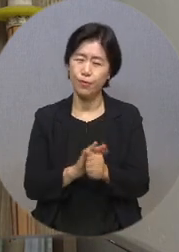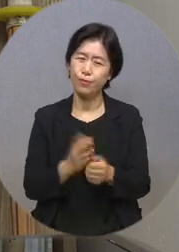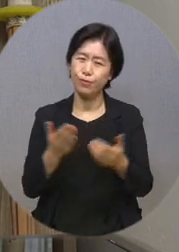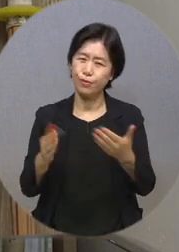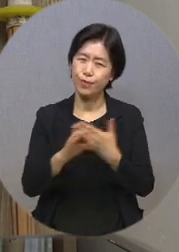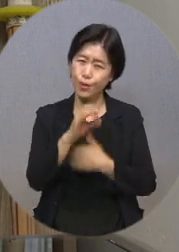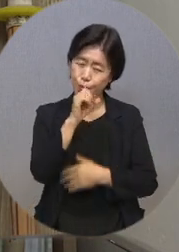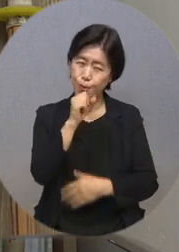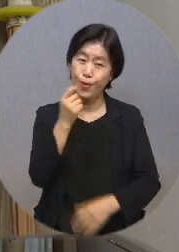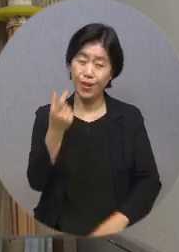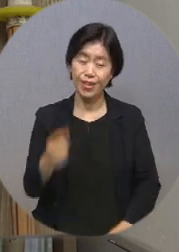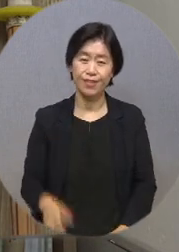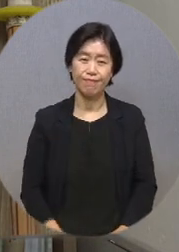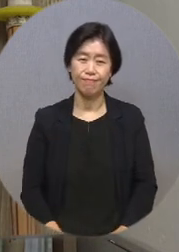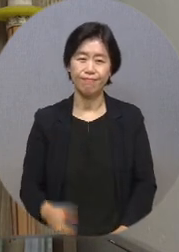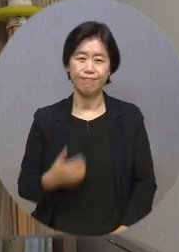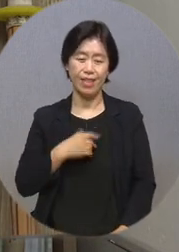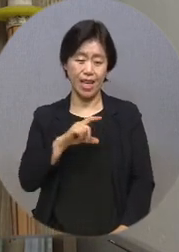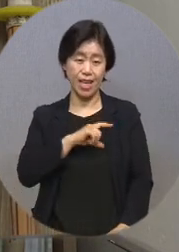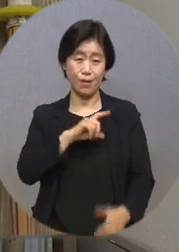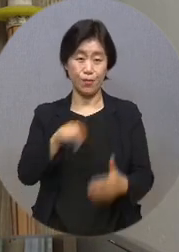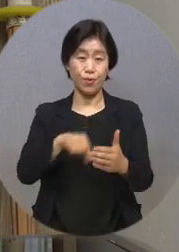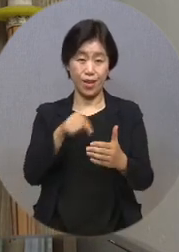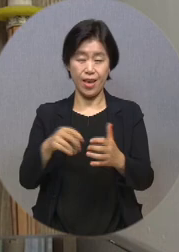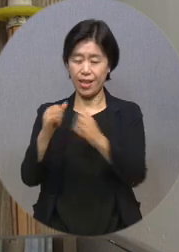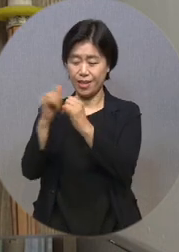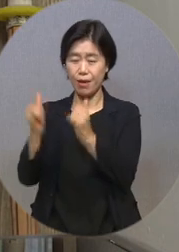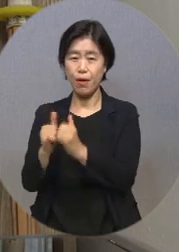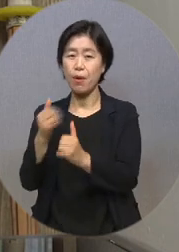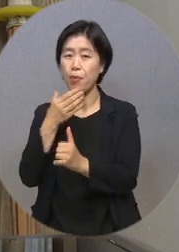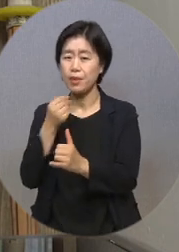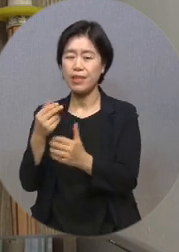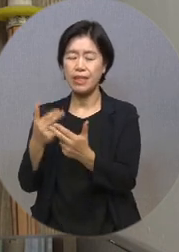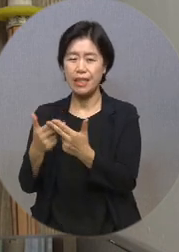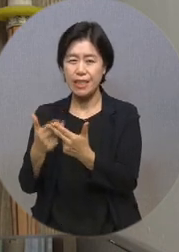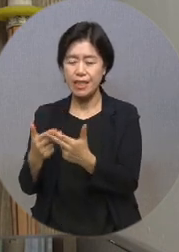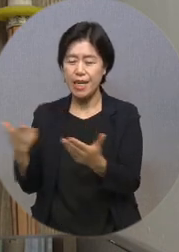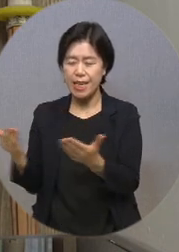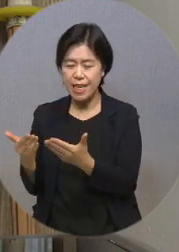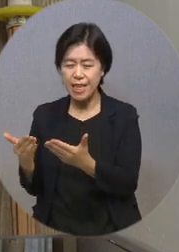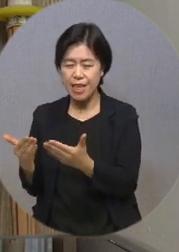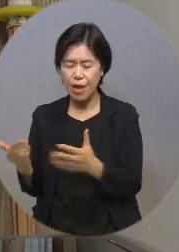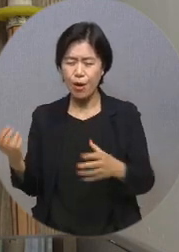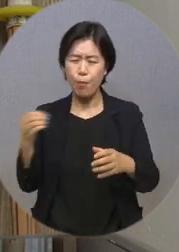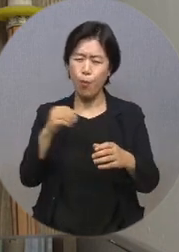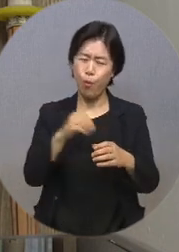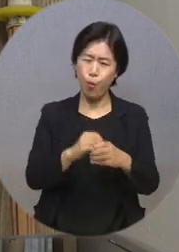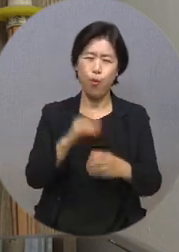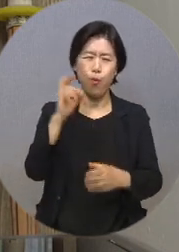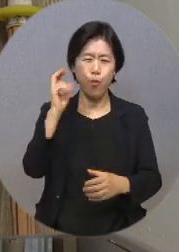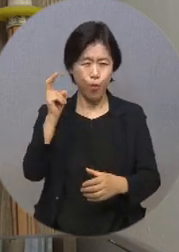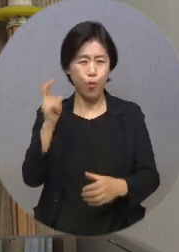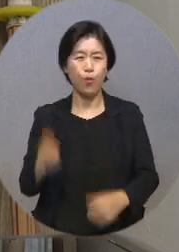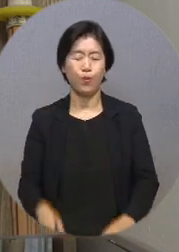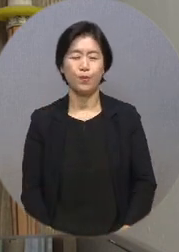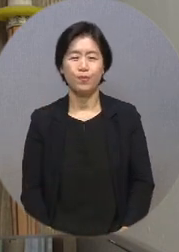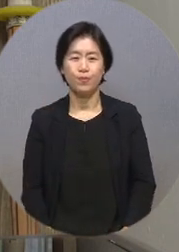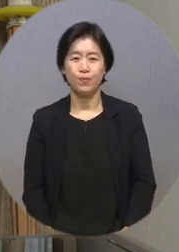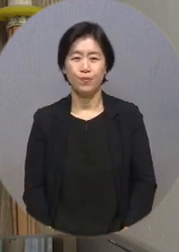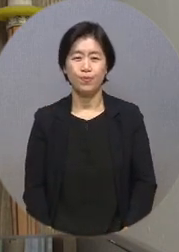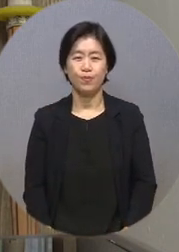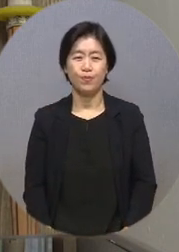제 이름에는 이미 사회복지협의회를 하라는 그런 운명적 성명 철학 같은 게 있지 않나 그런 생각도